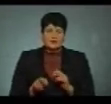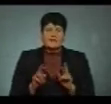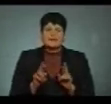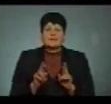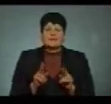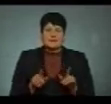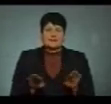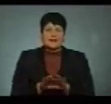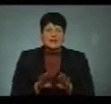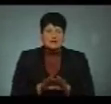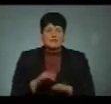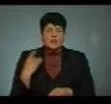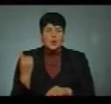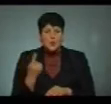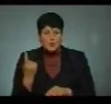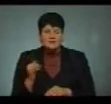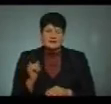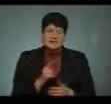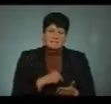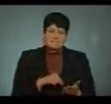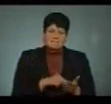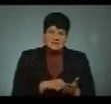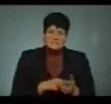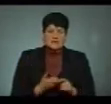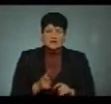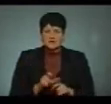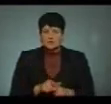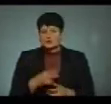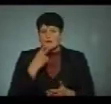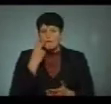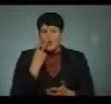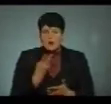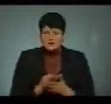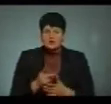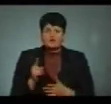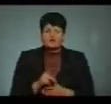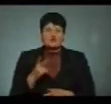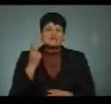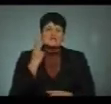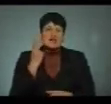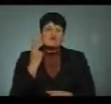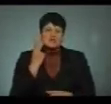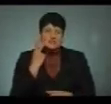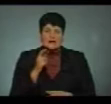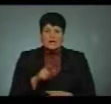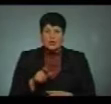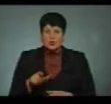як на рівні області, так і міста. І дуже показово, що завжди